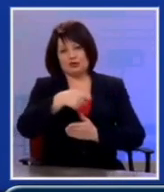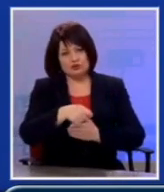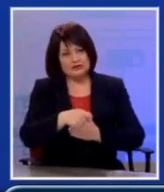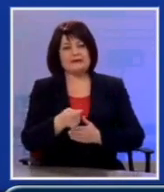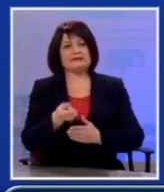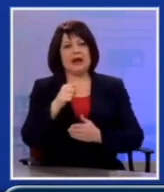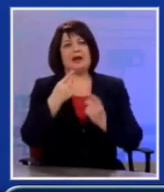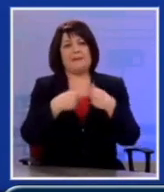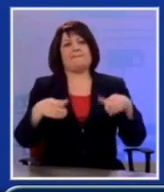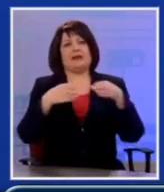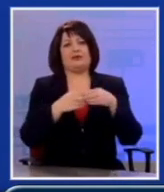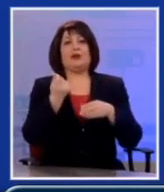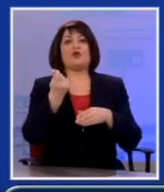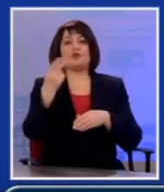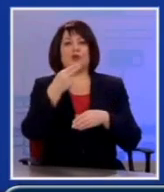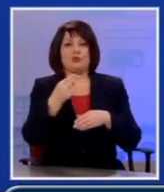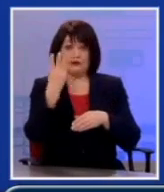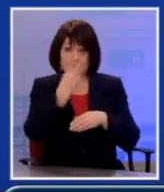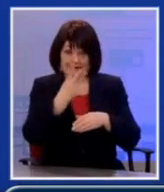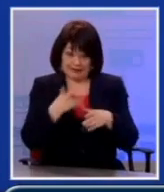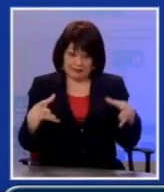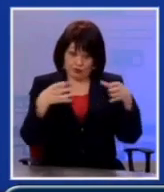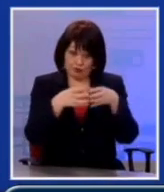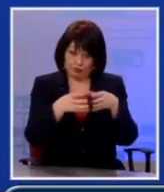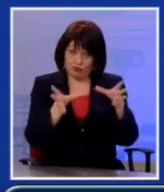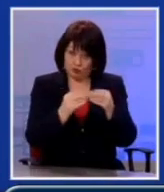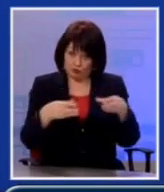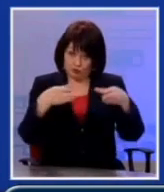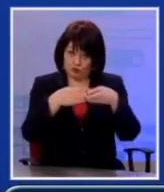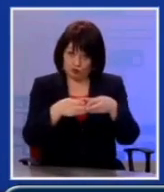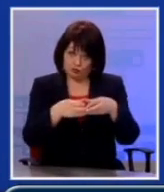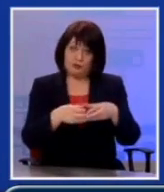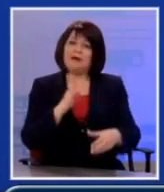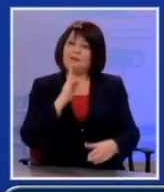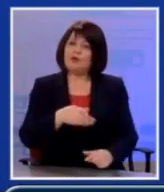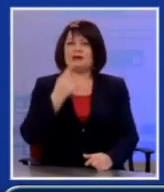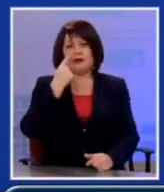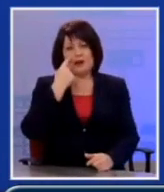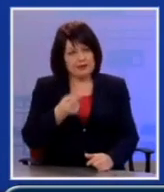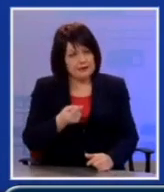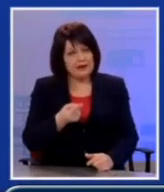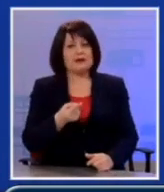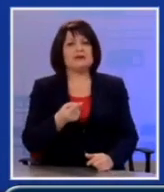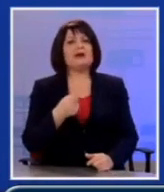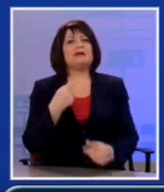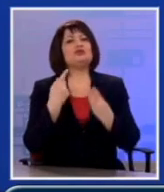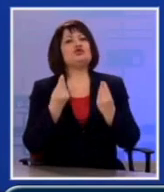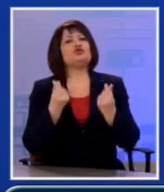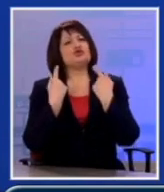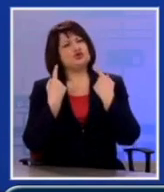στην Επιτροπή Οικονομικών Υποθέσεων, θα έχετε την ευκαιρία να δείτε ένα άλλο